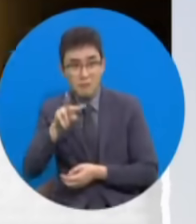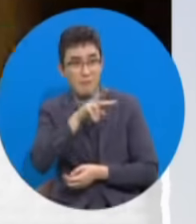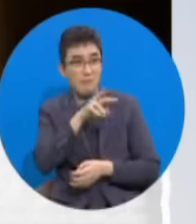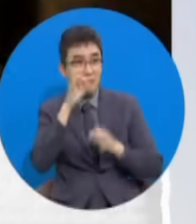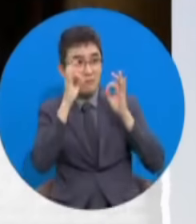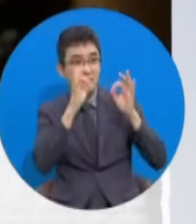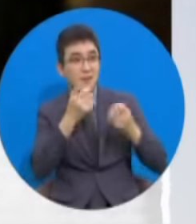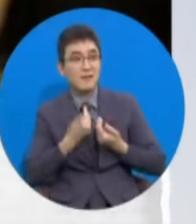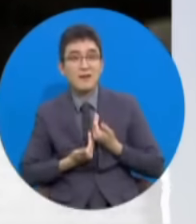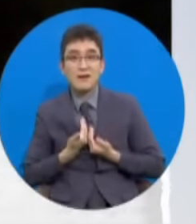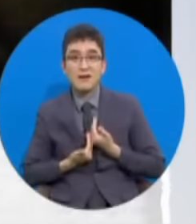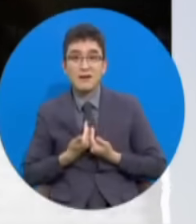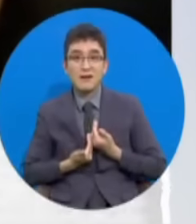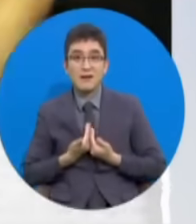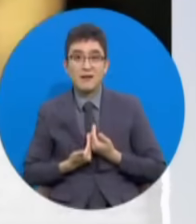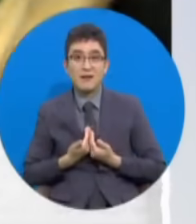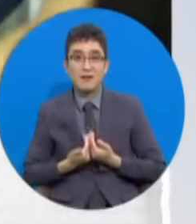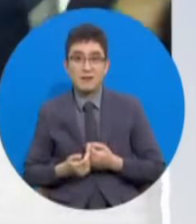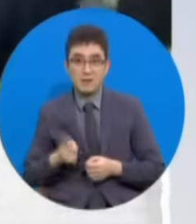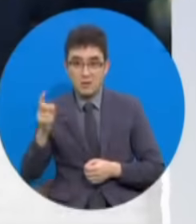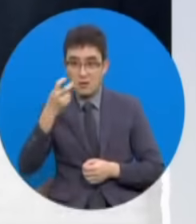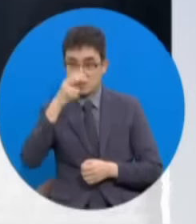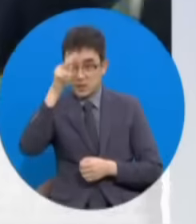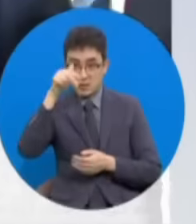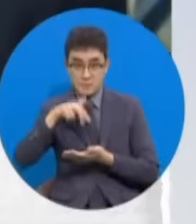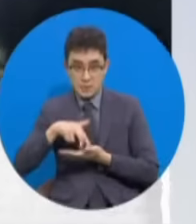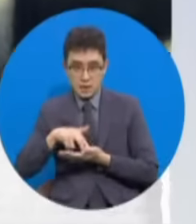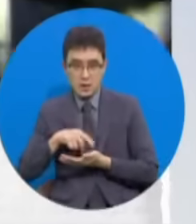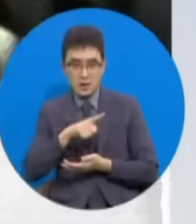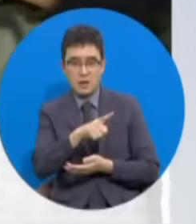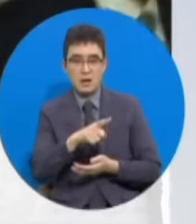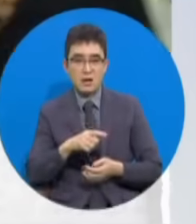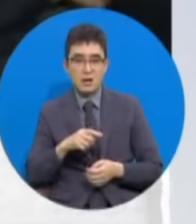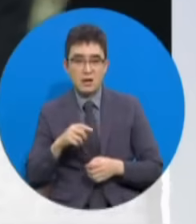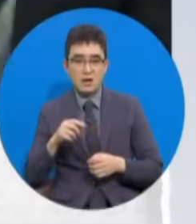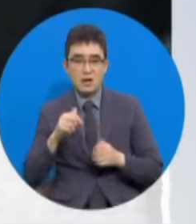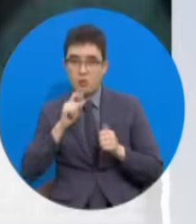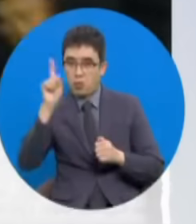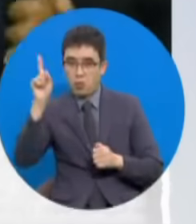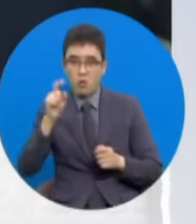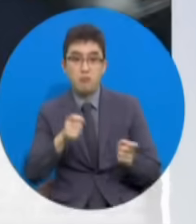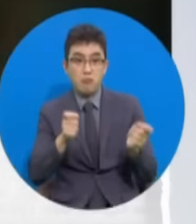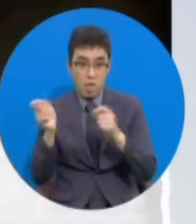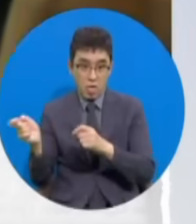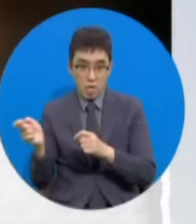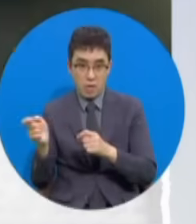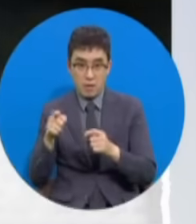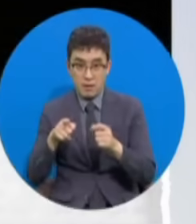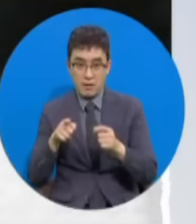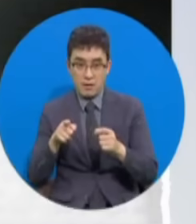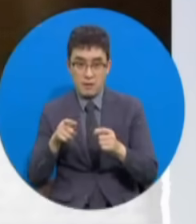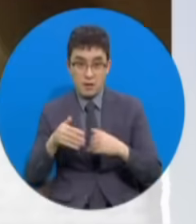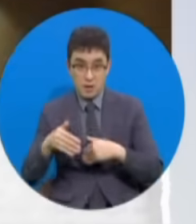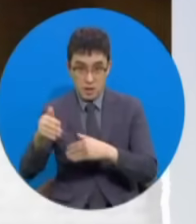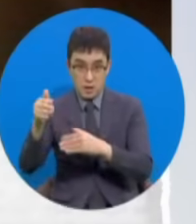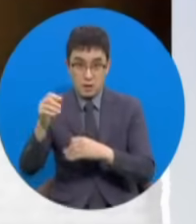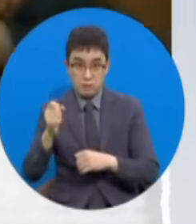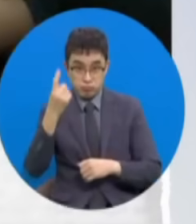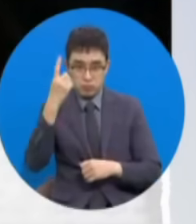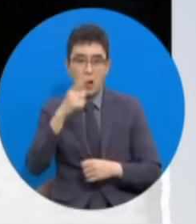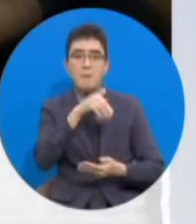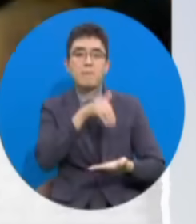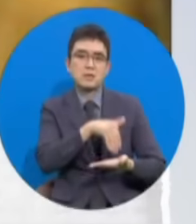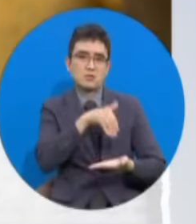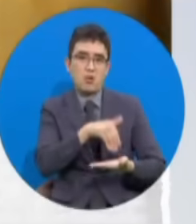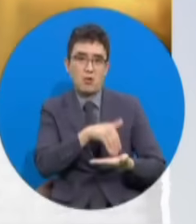아니에요? 그러니까 기소유예를 해주려고 하면 조건이라는 게 있는데 반성인데 형식적으로 반성문 내고 그런 게